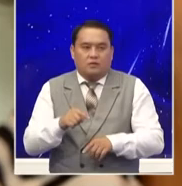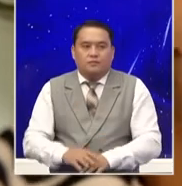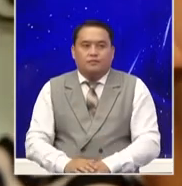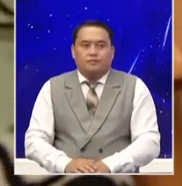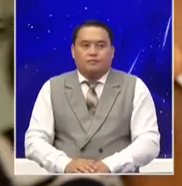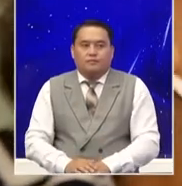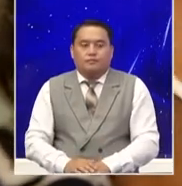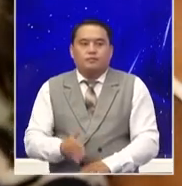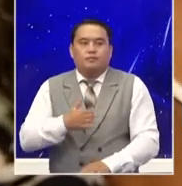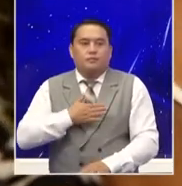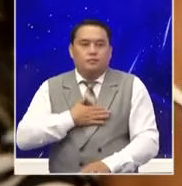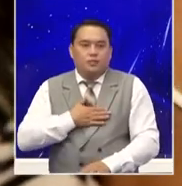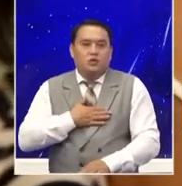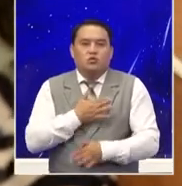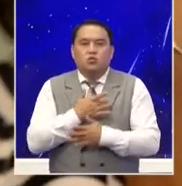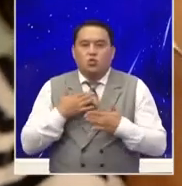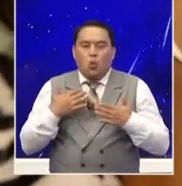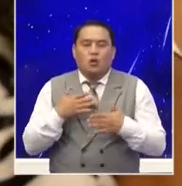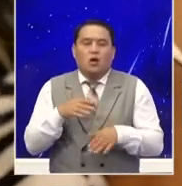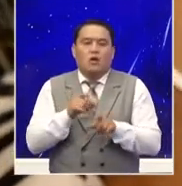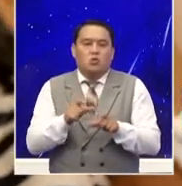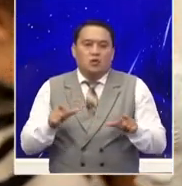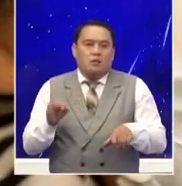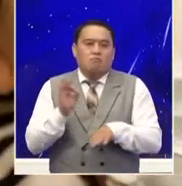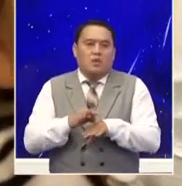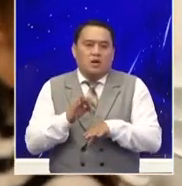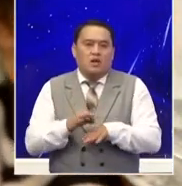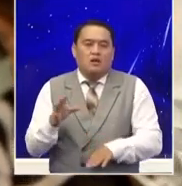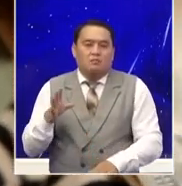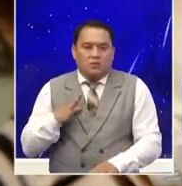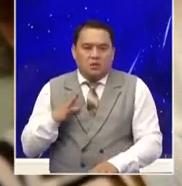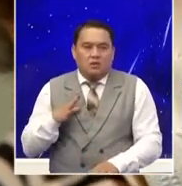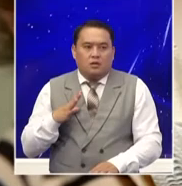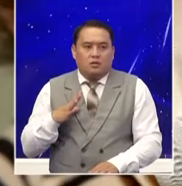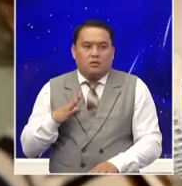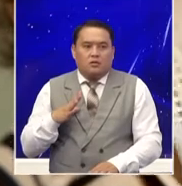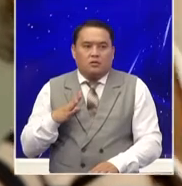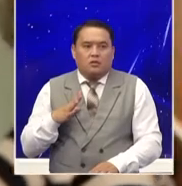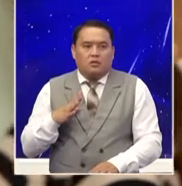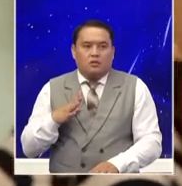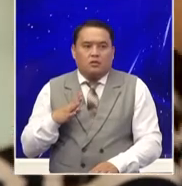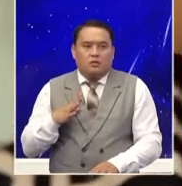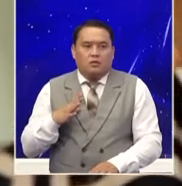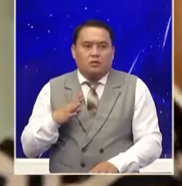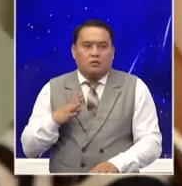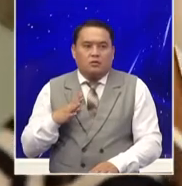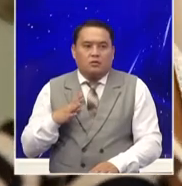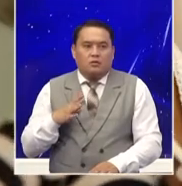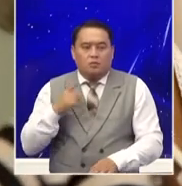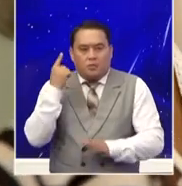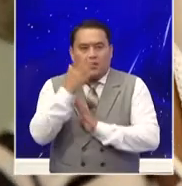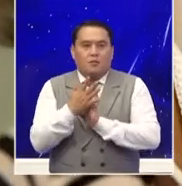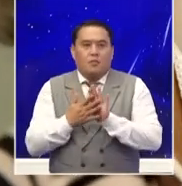уже столько людей, столько переболело, все равно уже люди должно доходить. Должны же допонимать